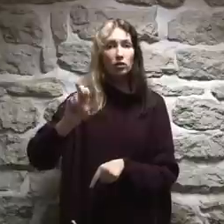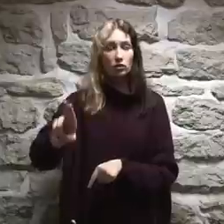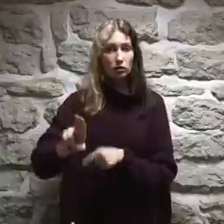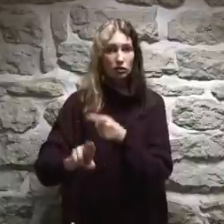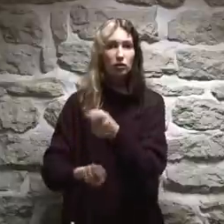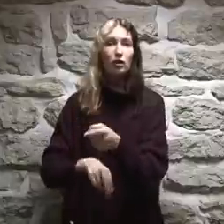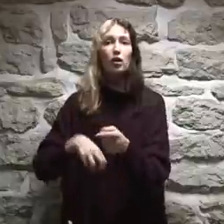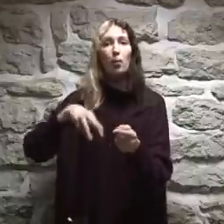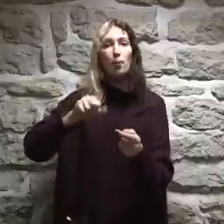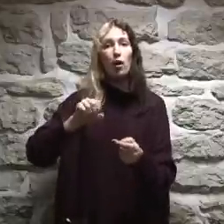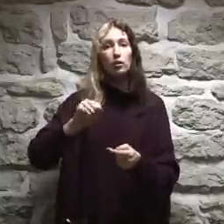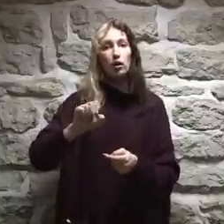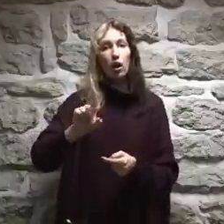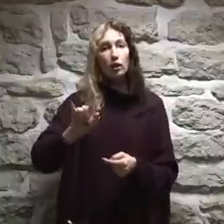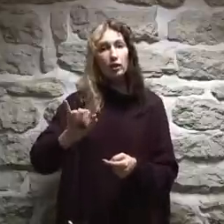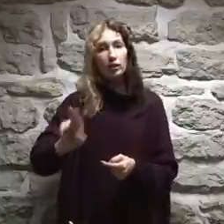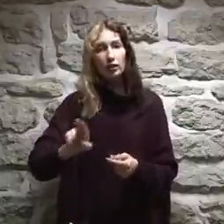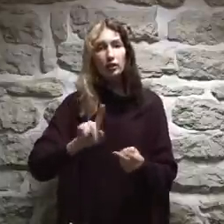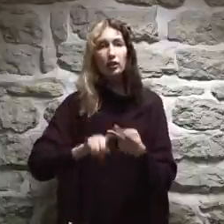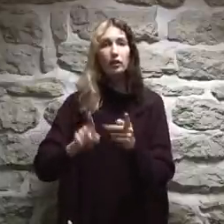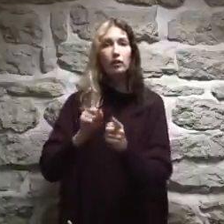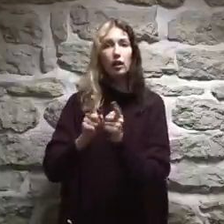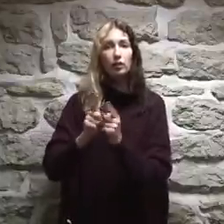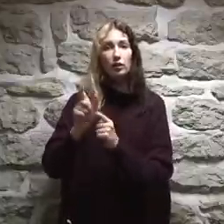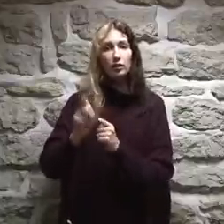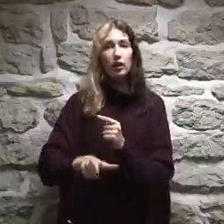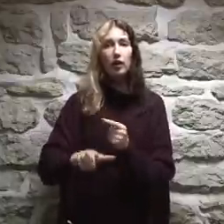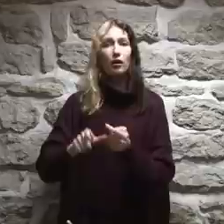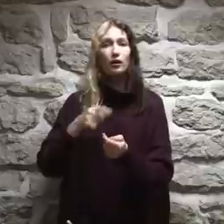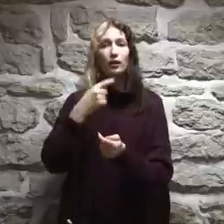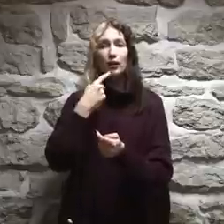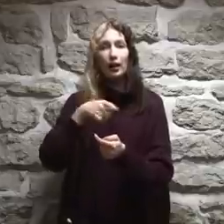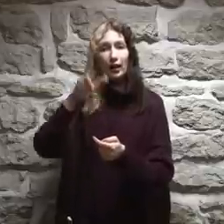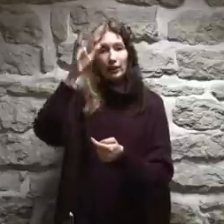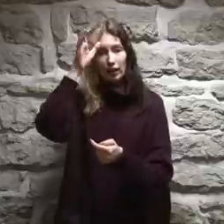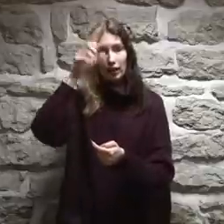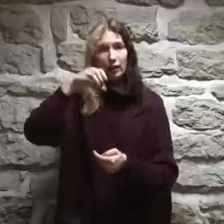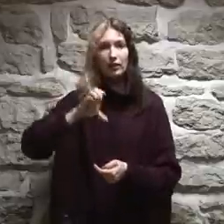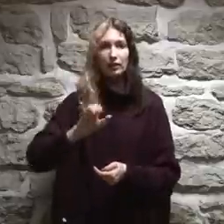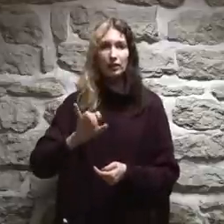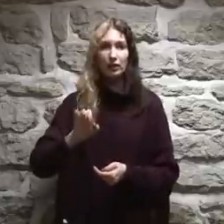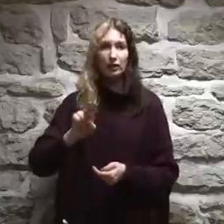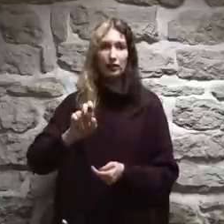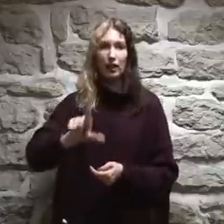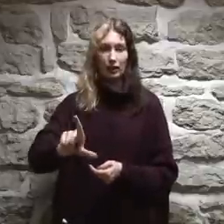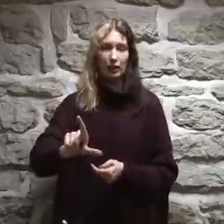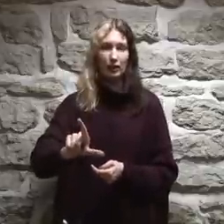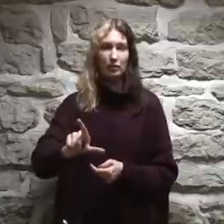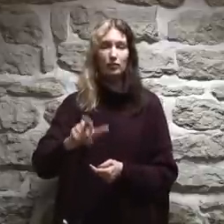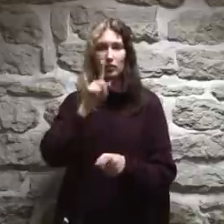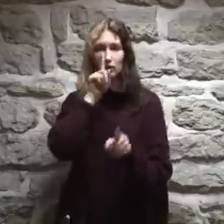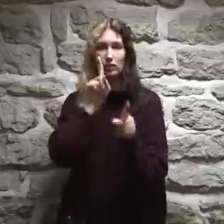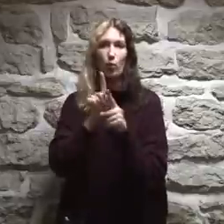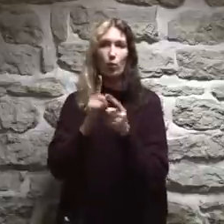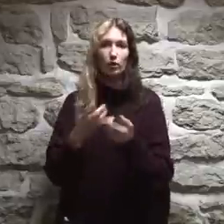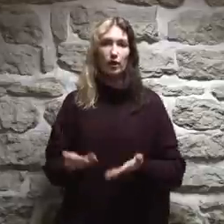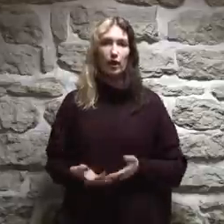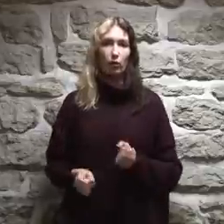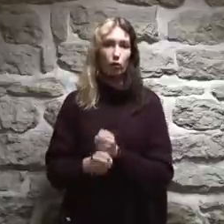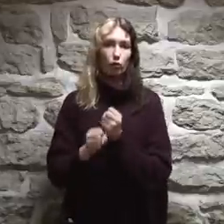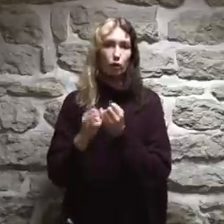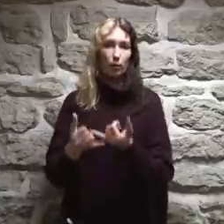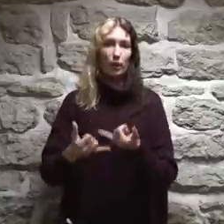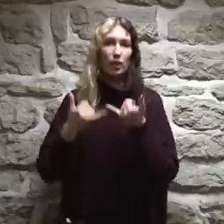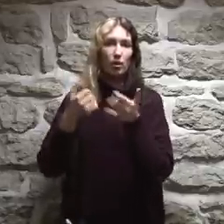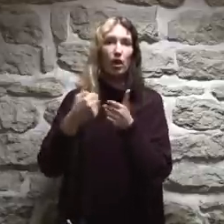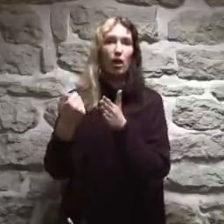Linda Madalikule ning tõlkija ja literaat Mati Sirkel on samuti elutööpreemia